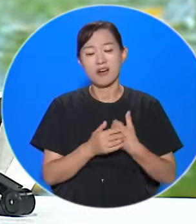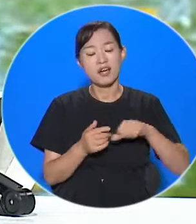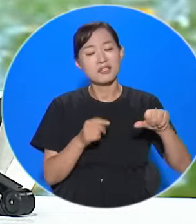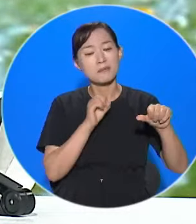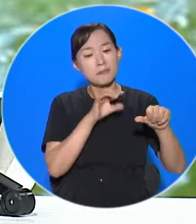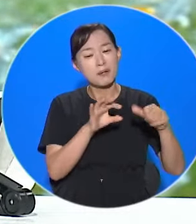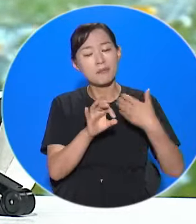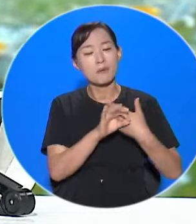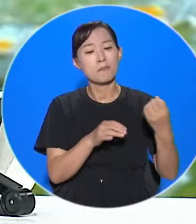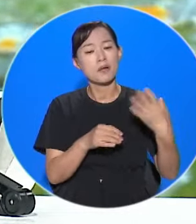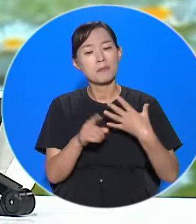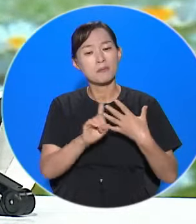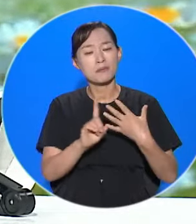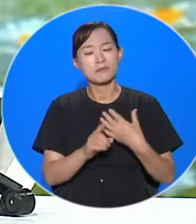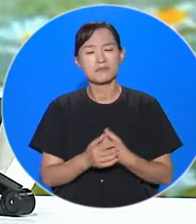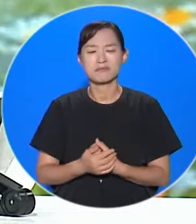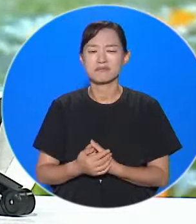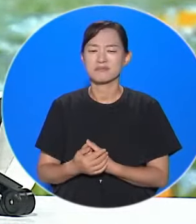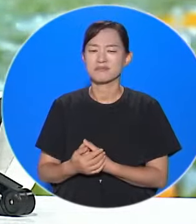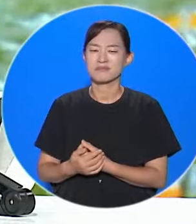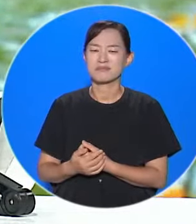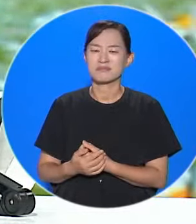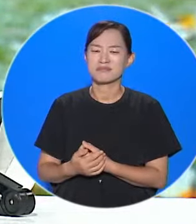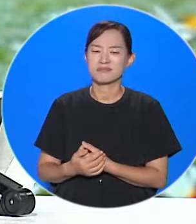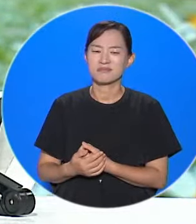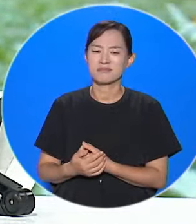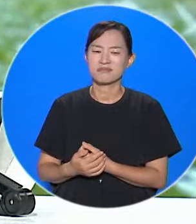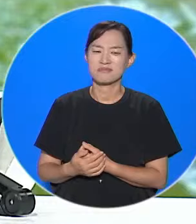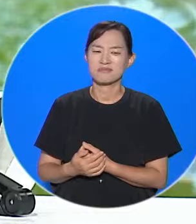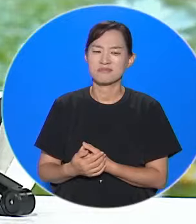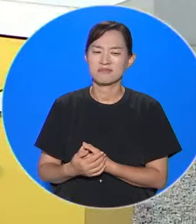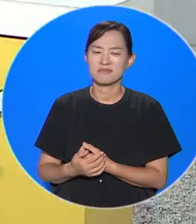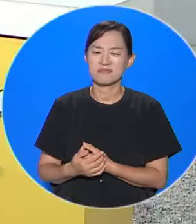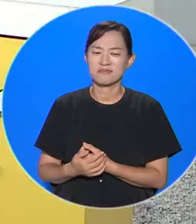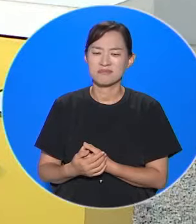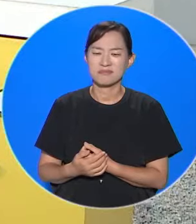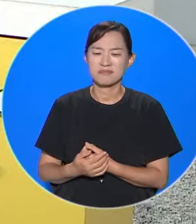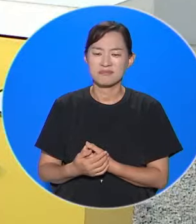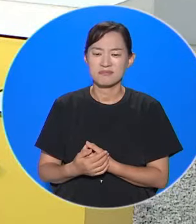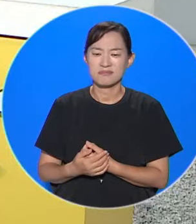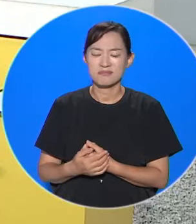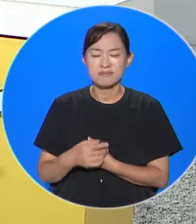어때요? 안 믿는다고 하고 가정을 한다고 하더라고요.